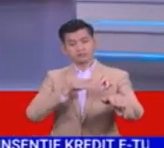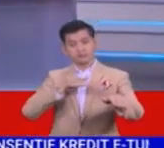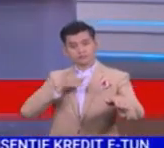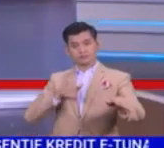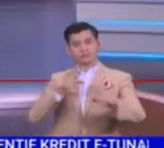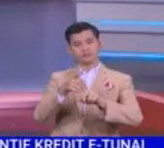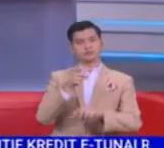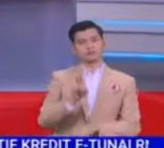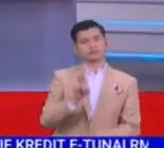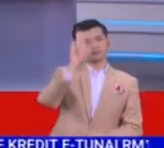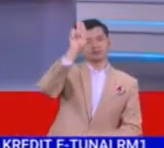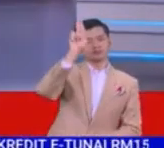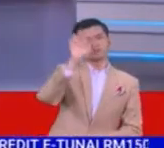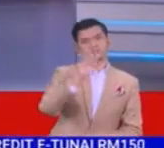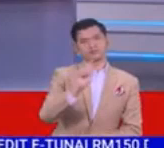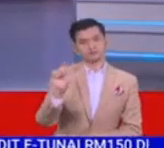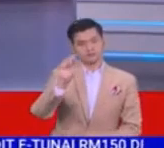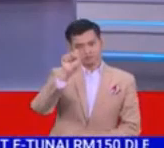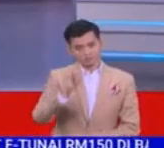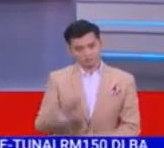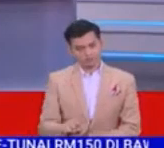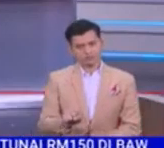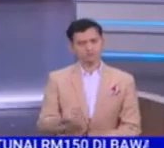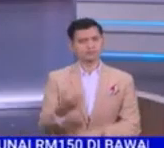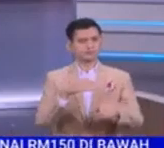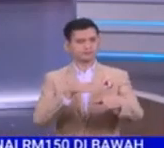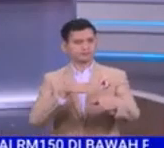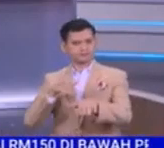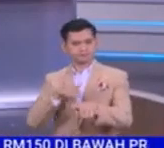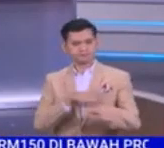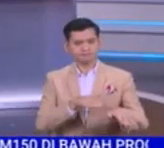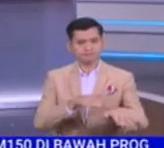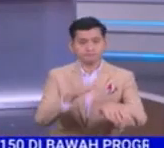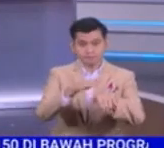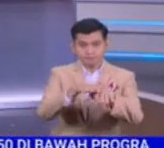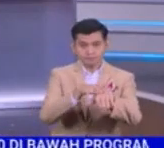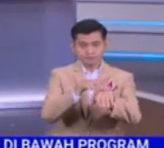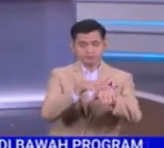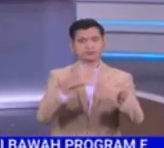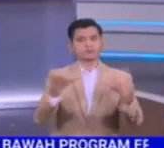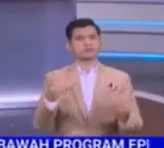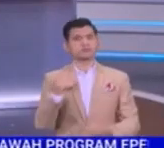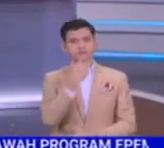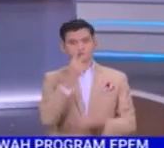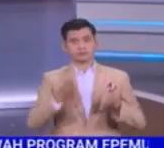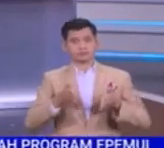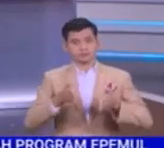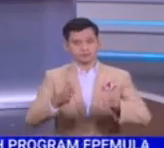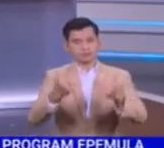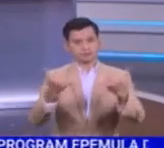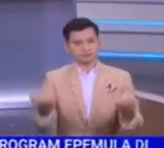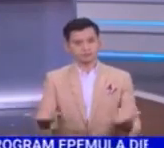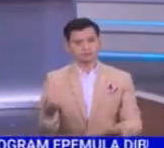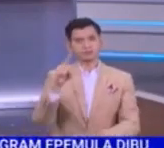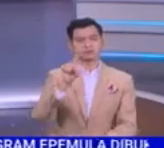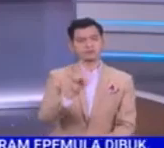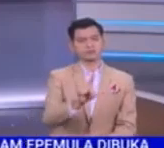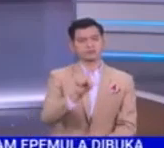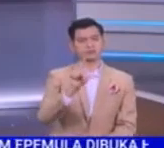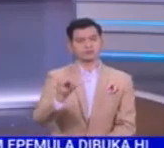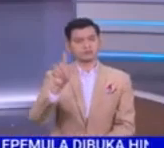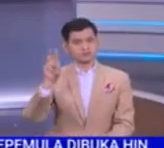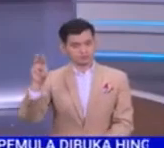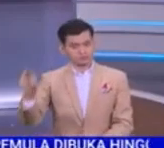dan selatan menyebabkan kenderaan bergerak perlahan. Untuk perkembangan aliran trafik semasa, langsung ke Lembaga Lebuh Raya